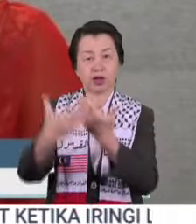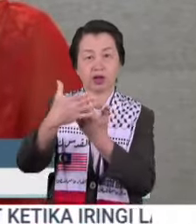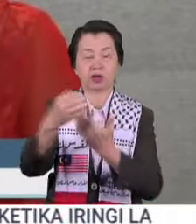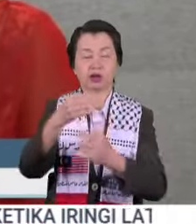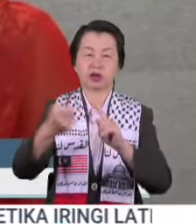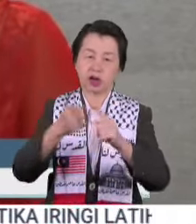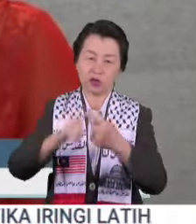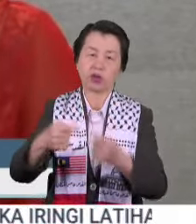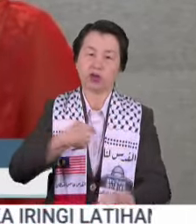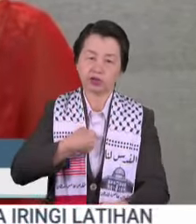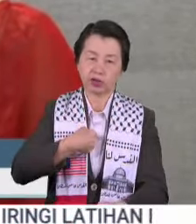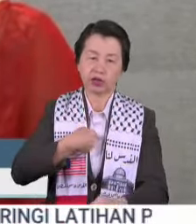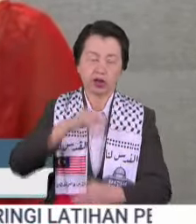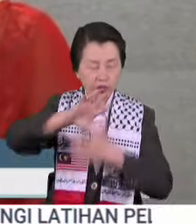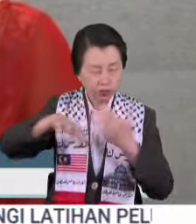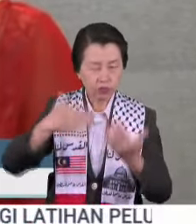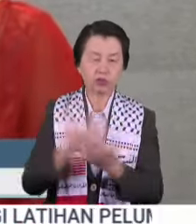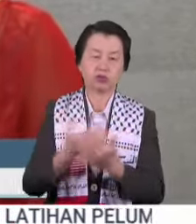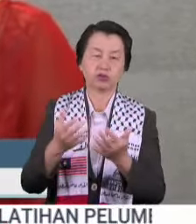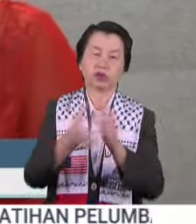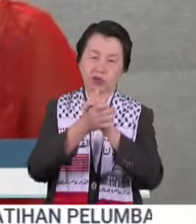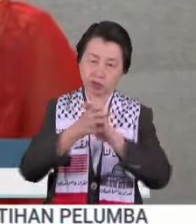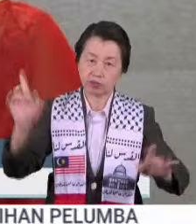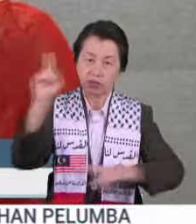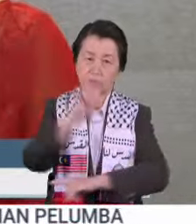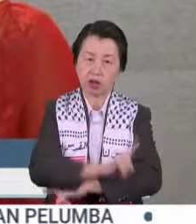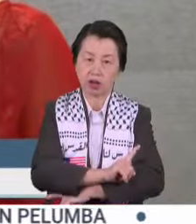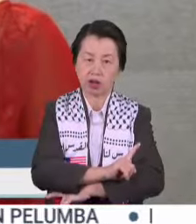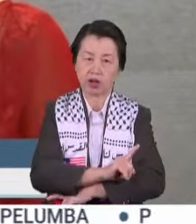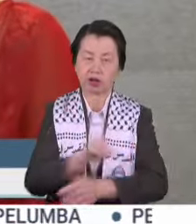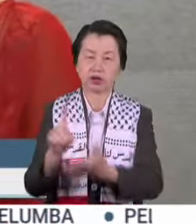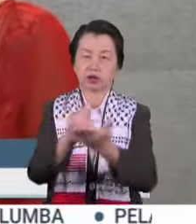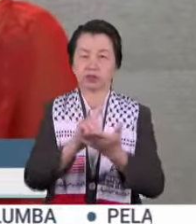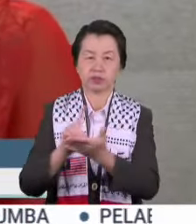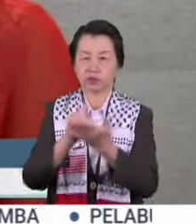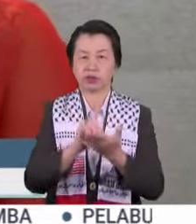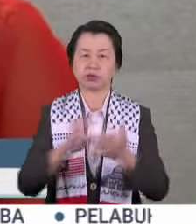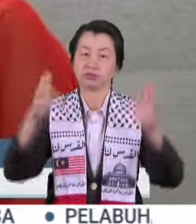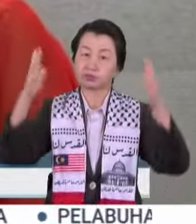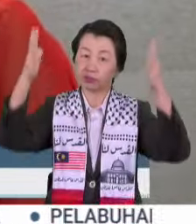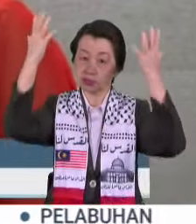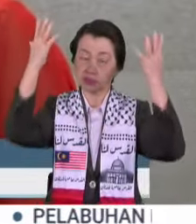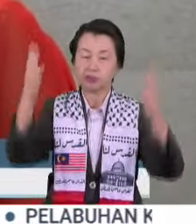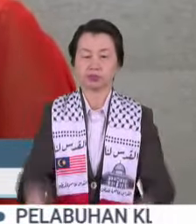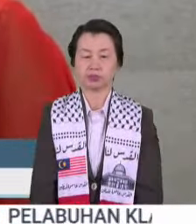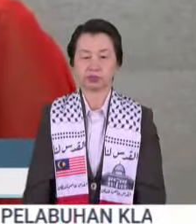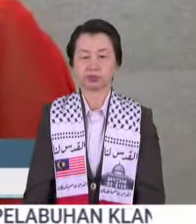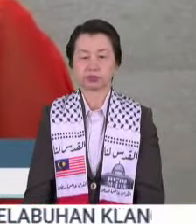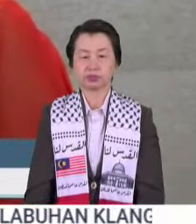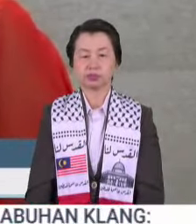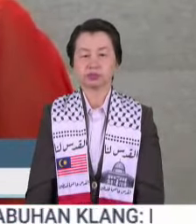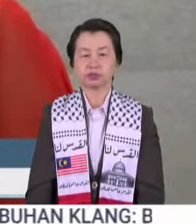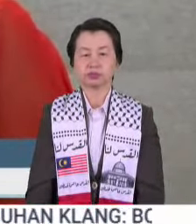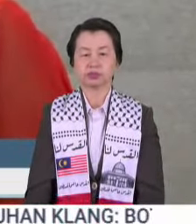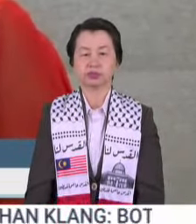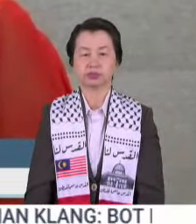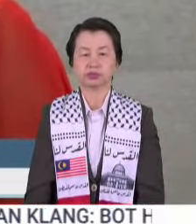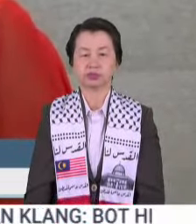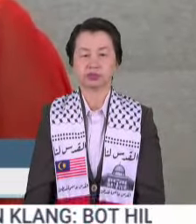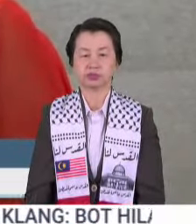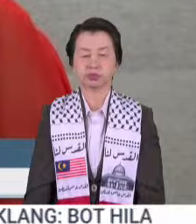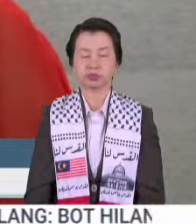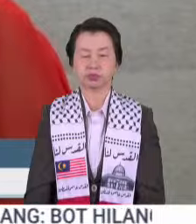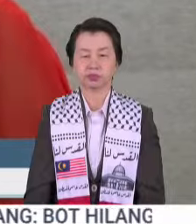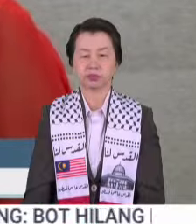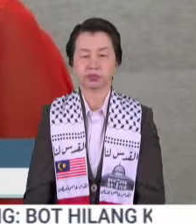rakan-rakan saya semua selamat hari dipawali Yum ini